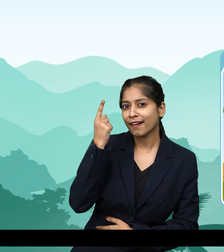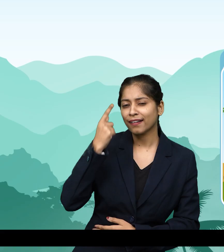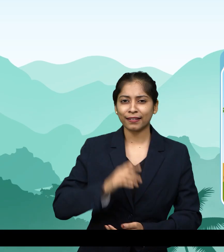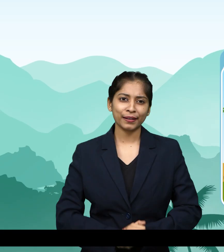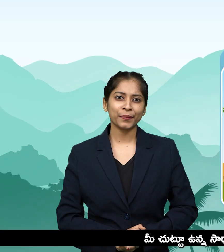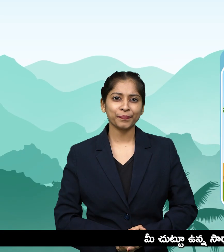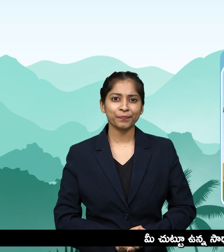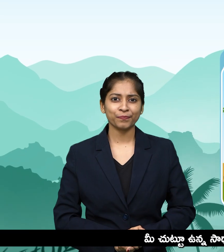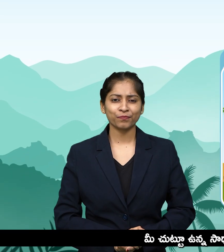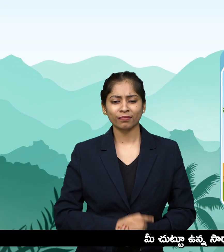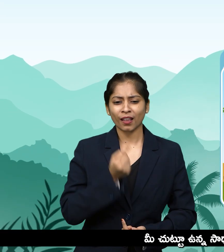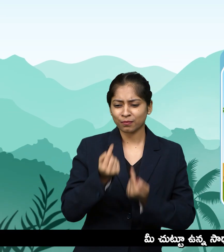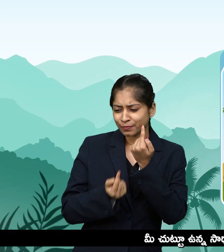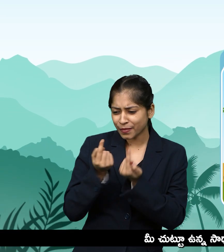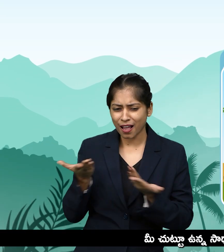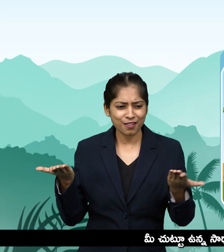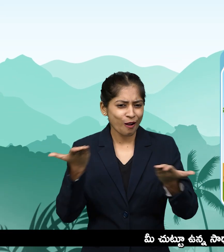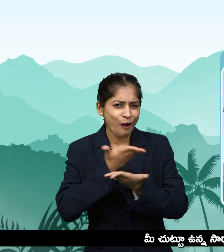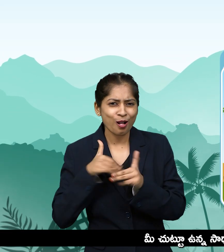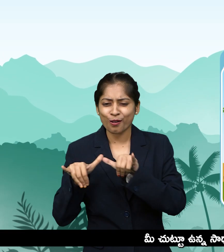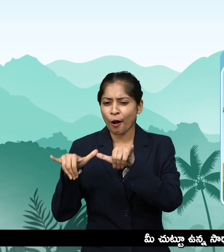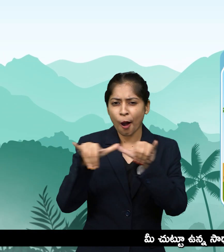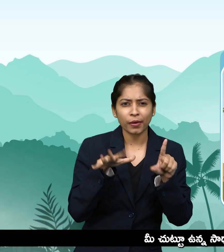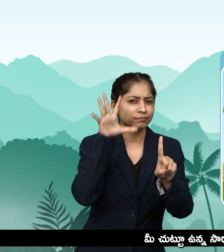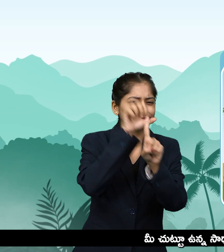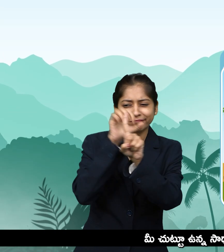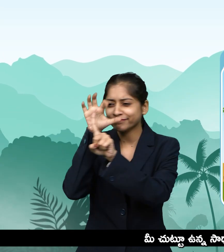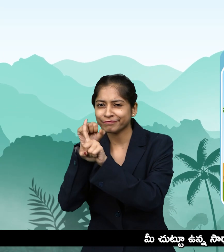మీరు మీ చుట్టూ ఉన్న సాధారణ మొక్కలను గుర్తించగలరు.